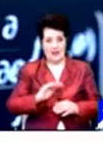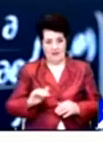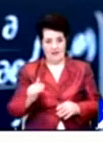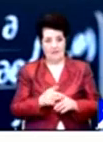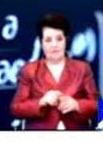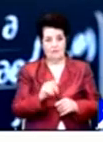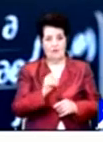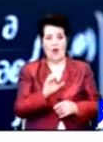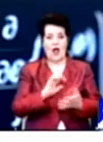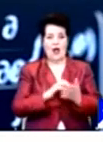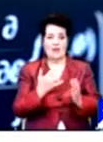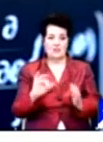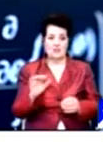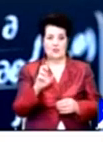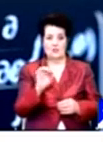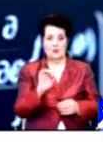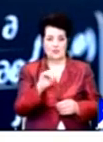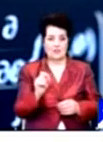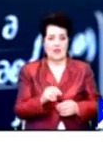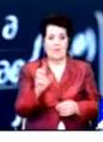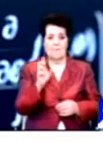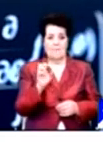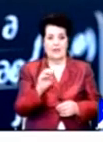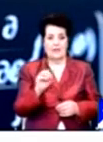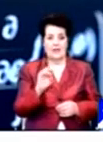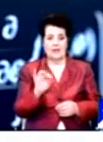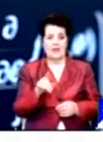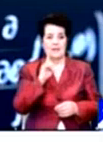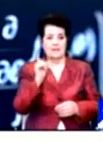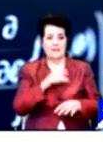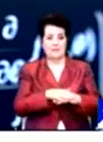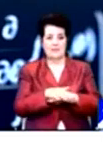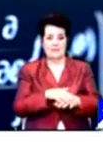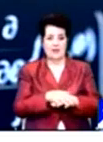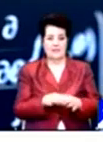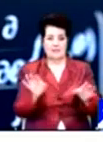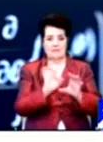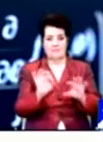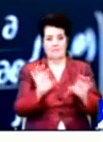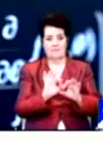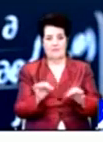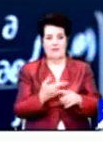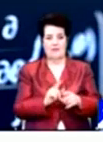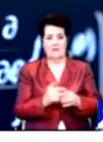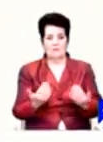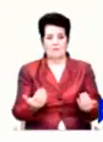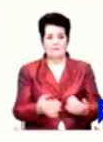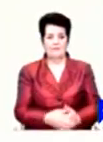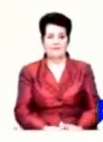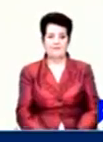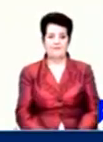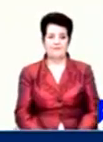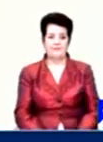și bronz la Olimpiada Balcanică de Matematică pentru juniori. Aflăm povestea lor din reportajul ce urmează.